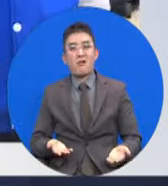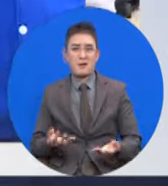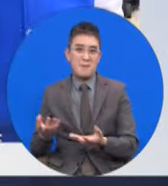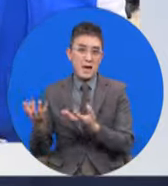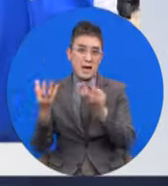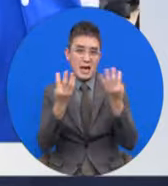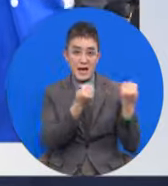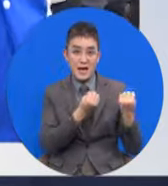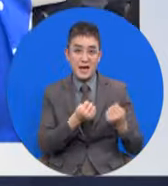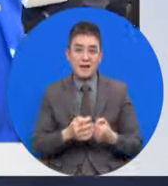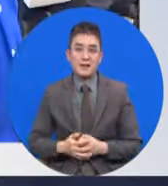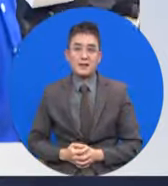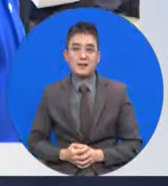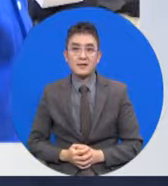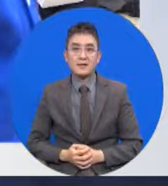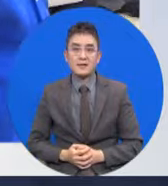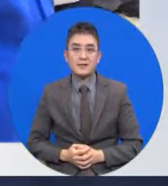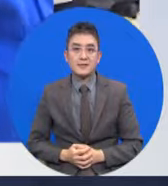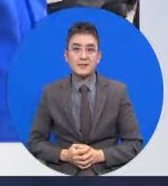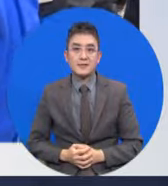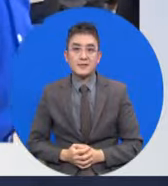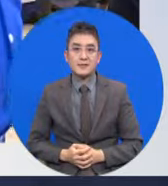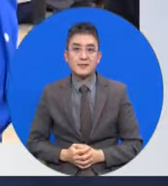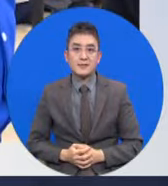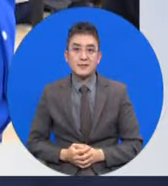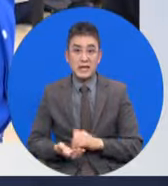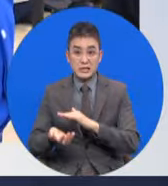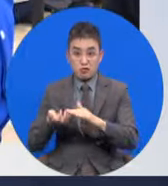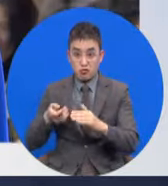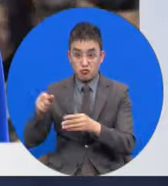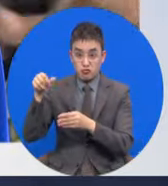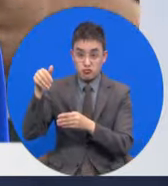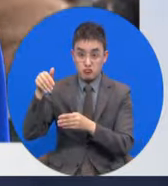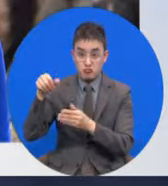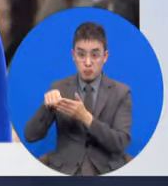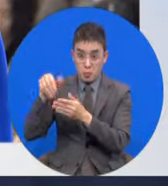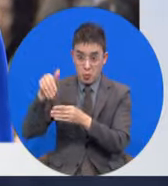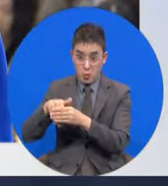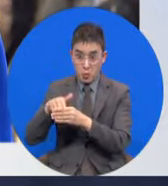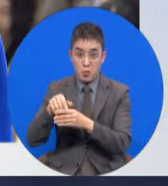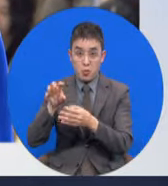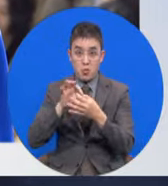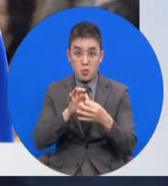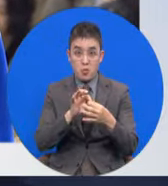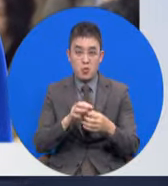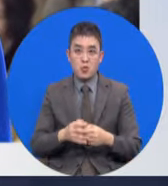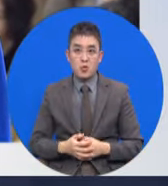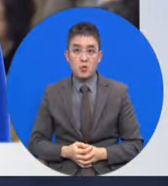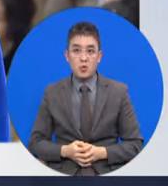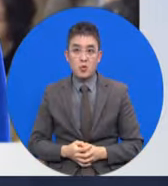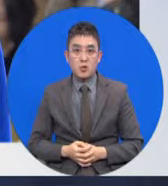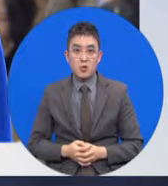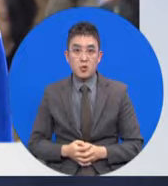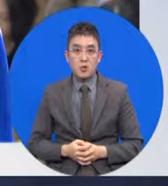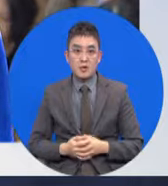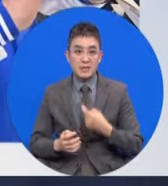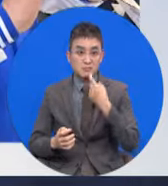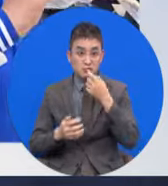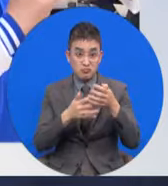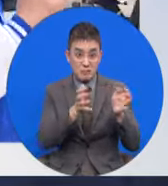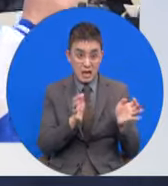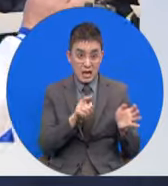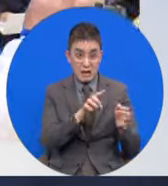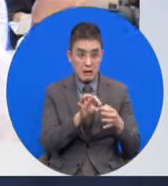투표율이 높아졌고요. 또 하나는 지금 그동안 사전투표에 대해서 야당은 현재 이른바 민주당 계열의 정당에서는